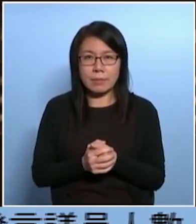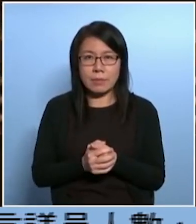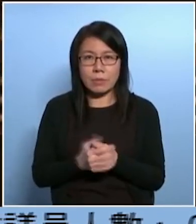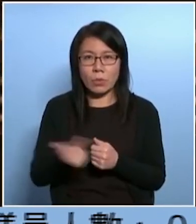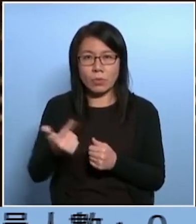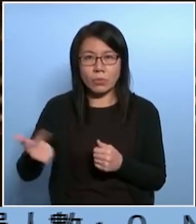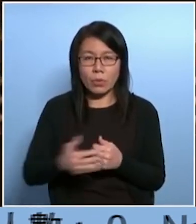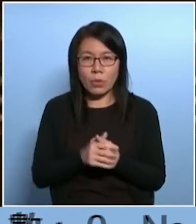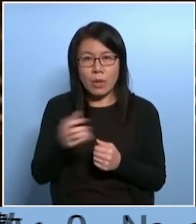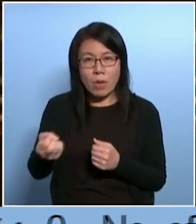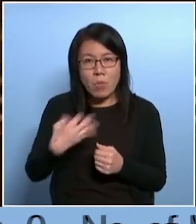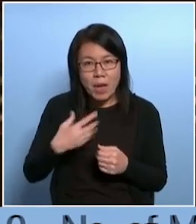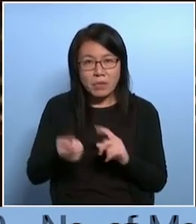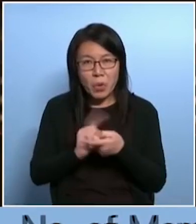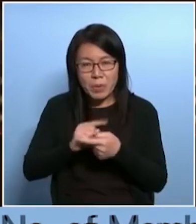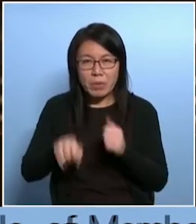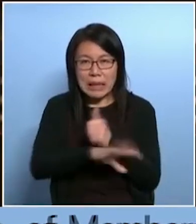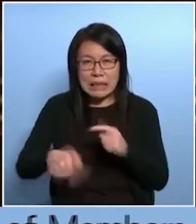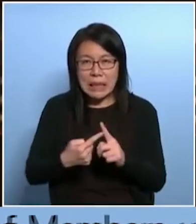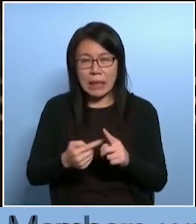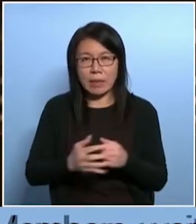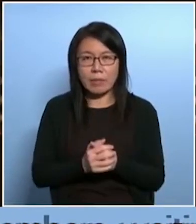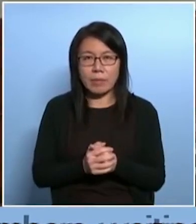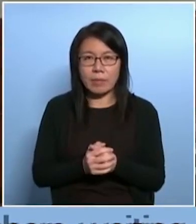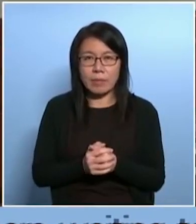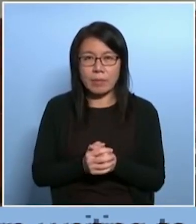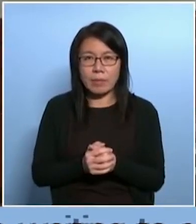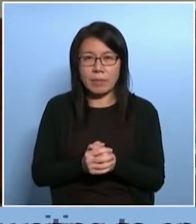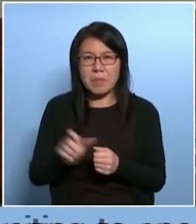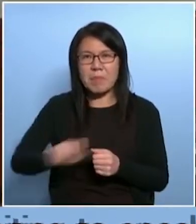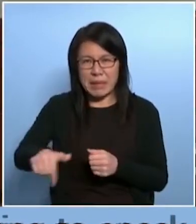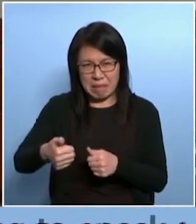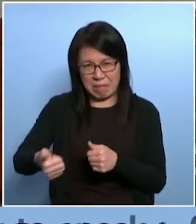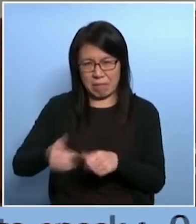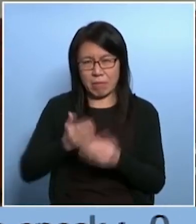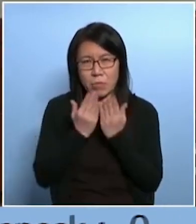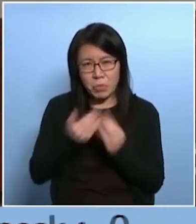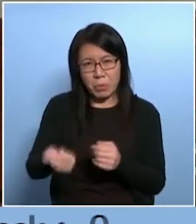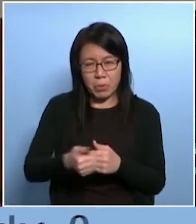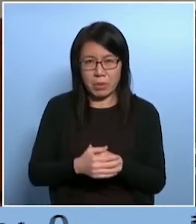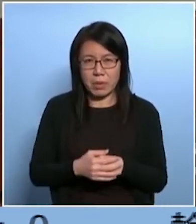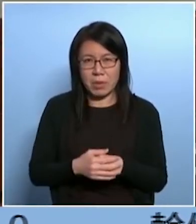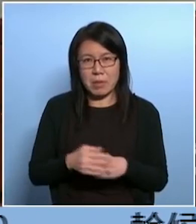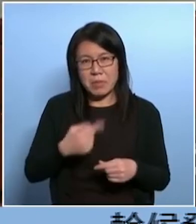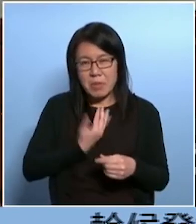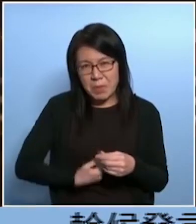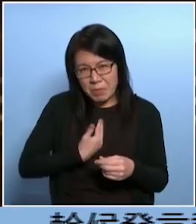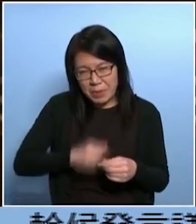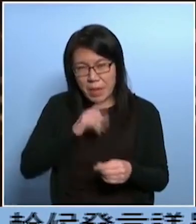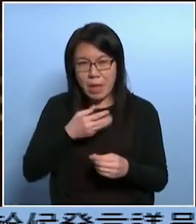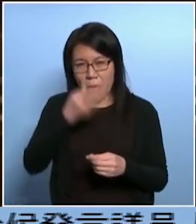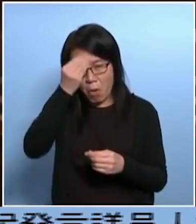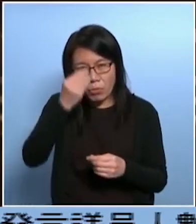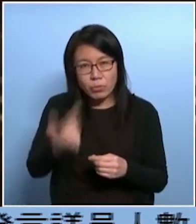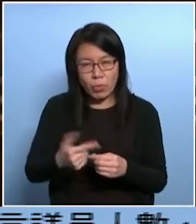很多你所謂代表的基層市民比你有教養，比你有學識，